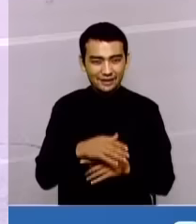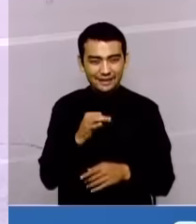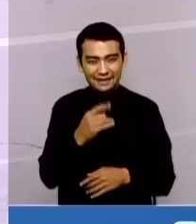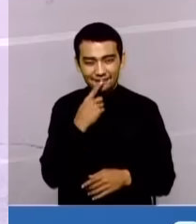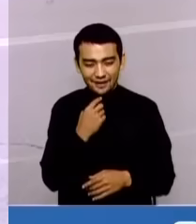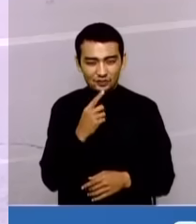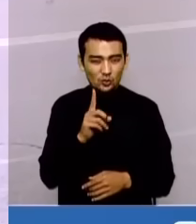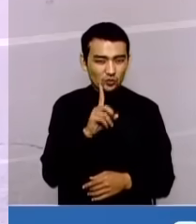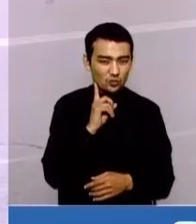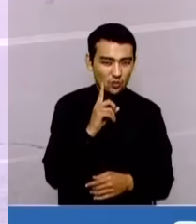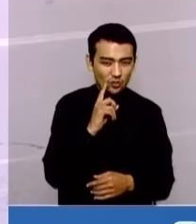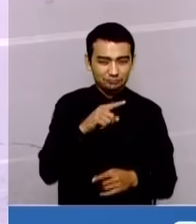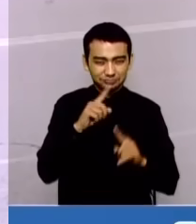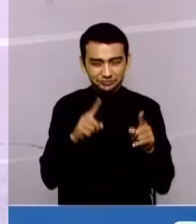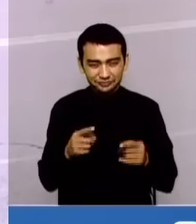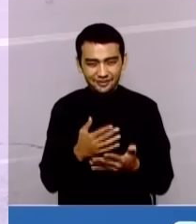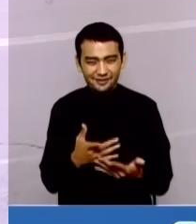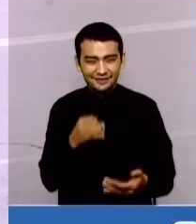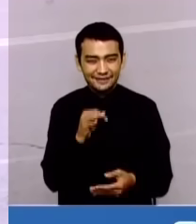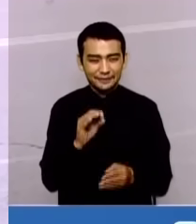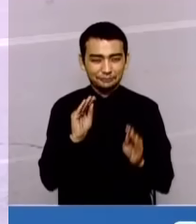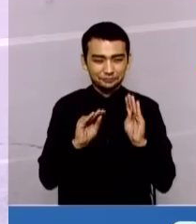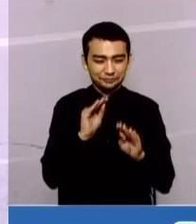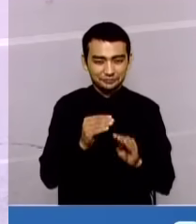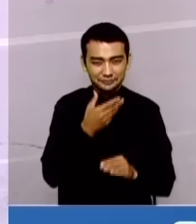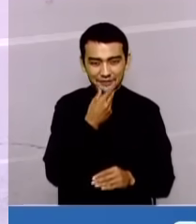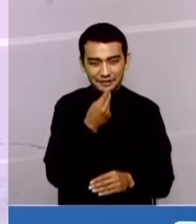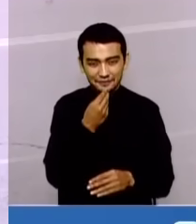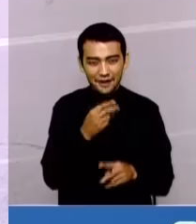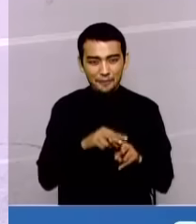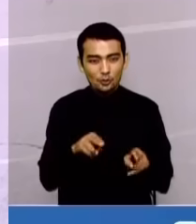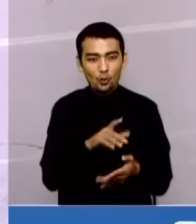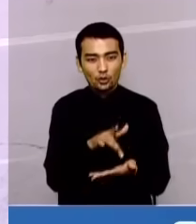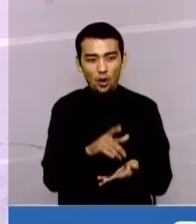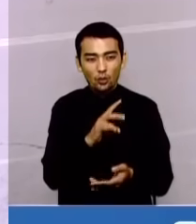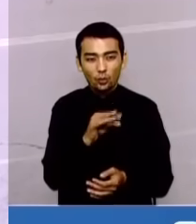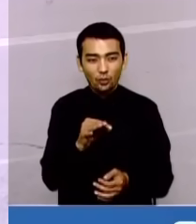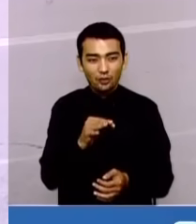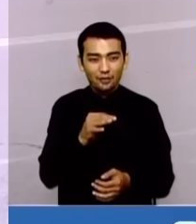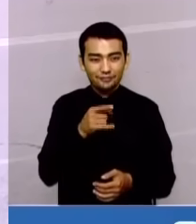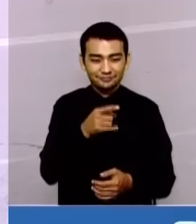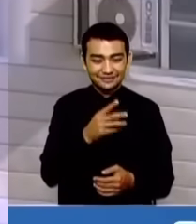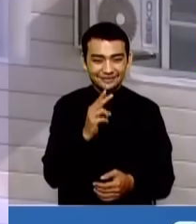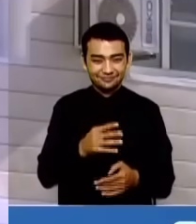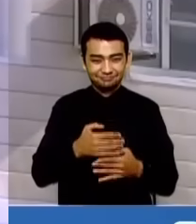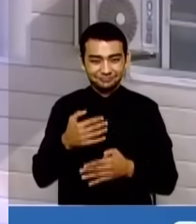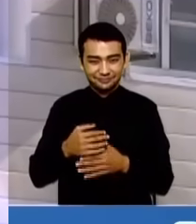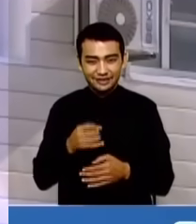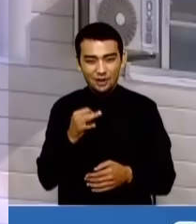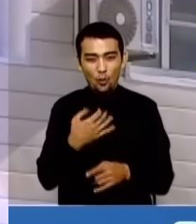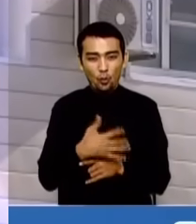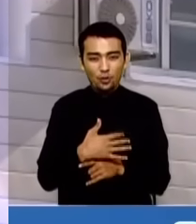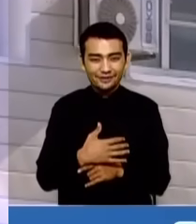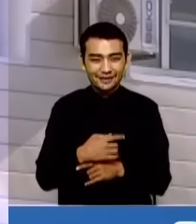жасылды, оюлы қаптамалар қалаға көрік беріп тұрғандай. Бірақ бұл тек көп қабатты үйлерге көше жақ